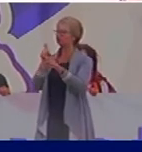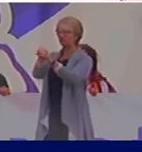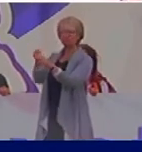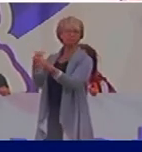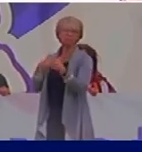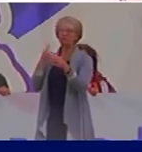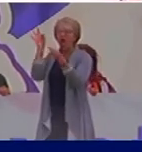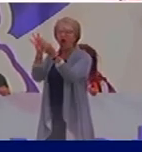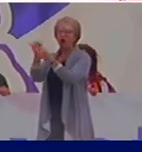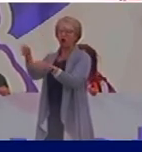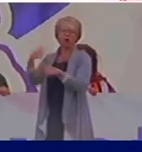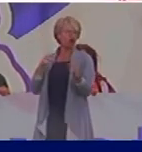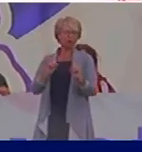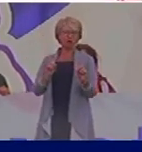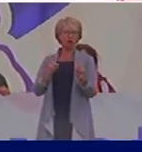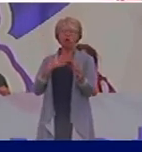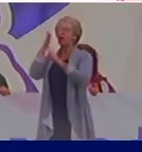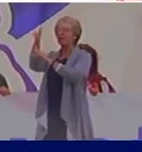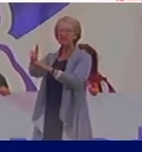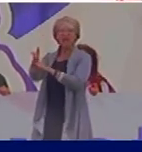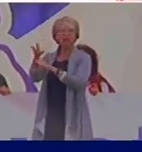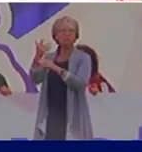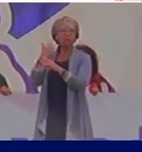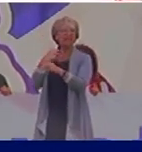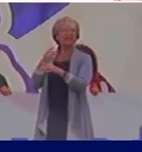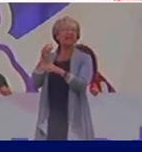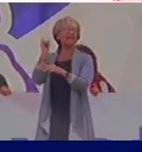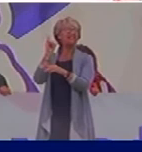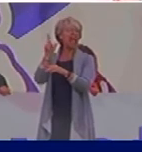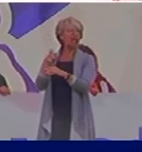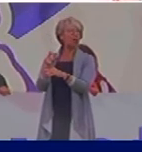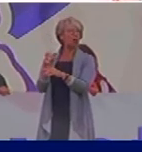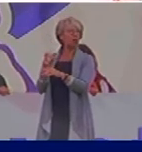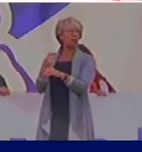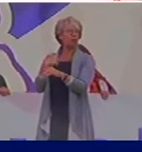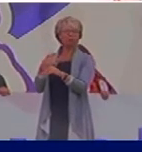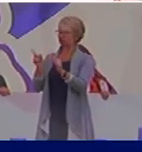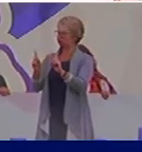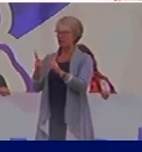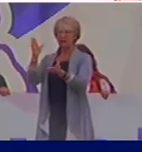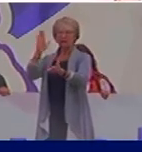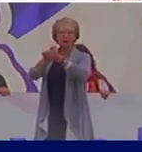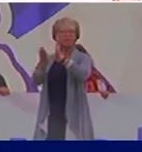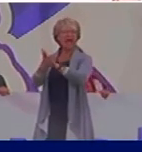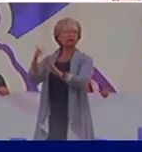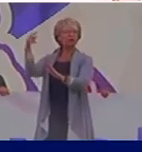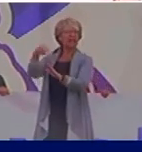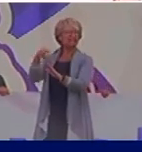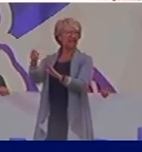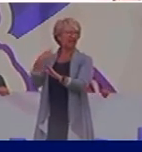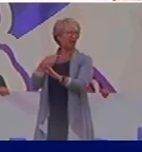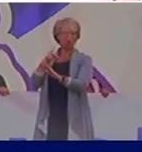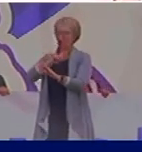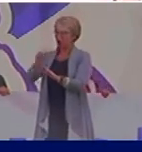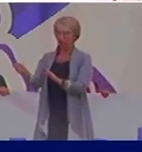fare accordi, noi non andiamo a fare l'Italicum, noi non andiamo a fare il patto del Nazareno, noi